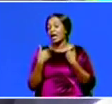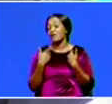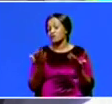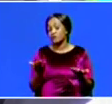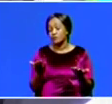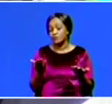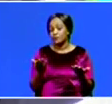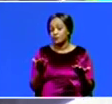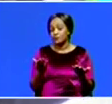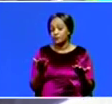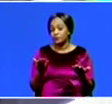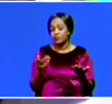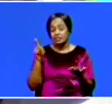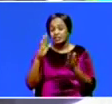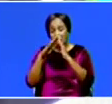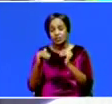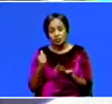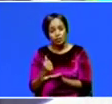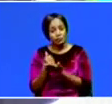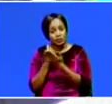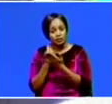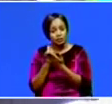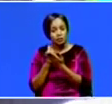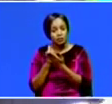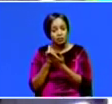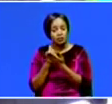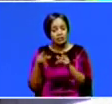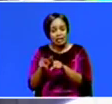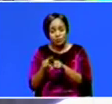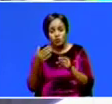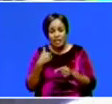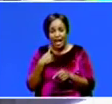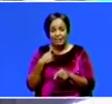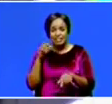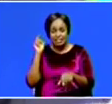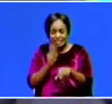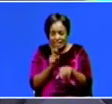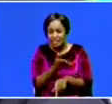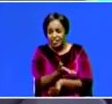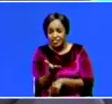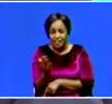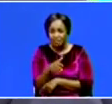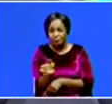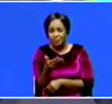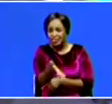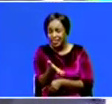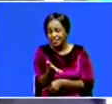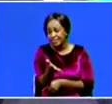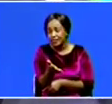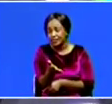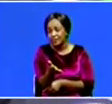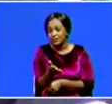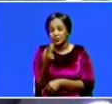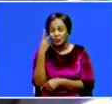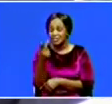zilikuwa zinatusaidia. So tulikuwa tunachoma mapipe kwanza ndio tire ndio tuishi. Hizi zote hizi high rise unaziona